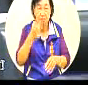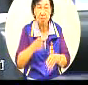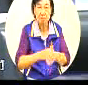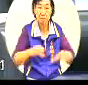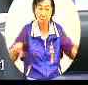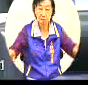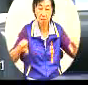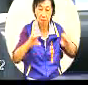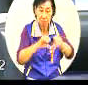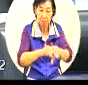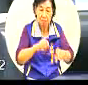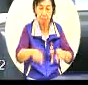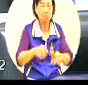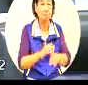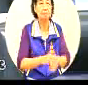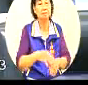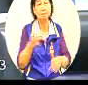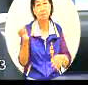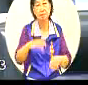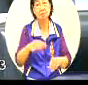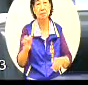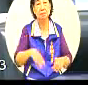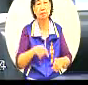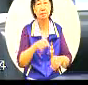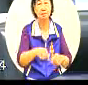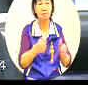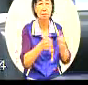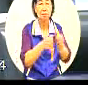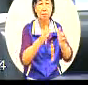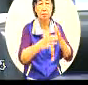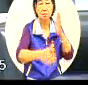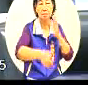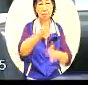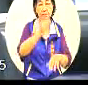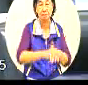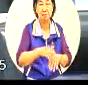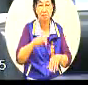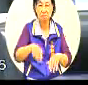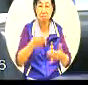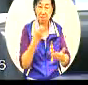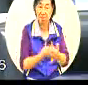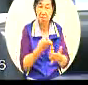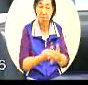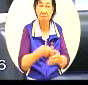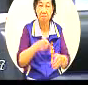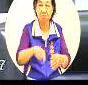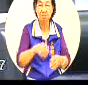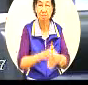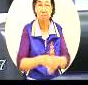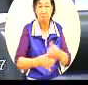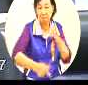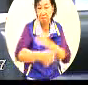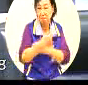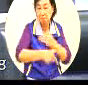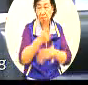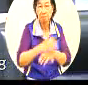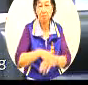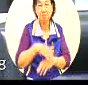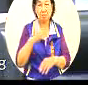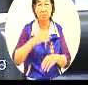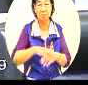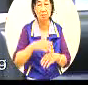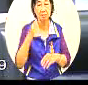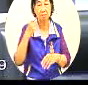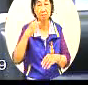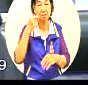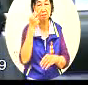城市的进步无帮助。所以副市长，这个部分我感觉足严重诶，应该要尽速来检讨。市长，您认同这样的一个想